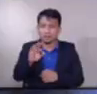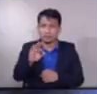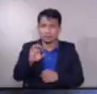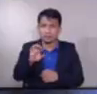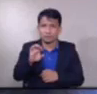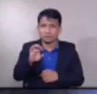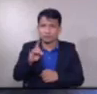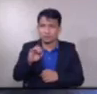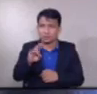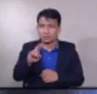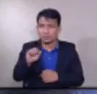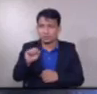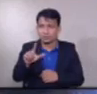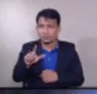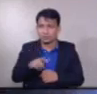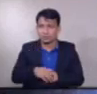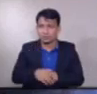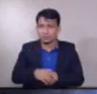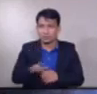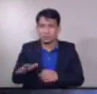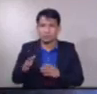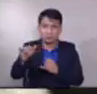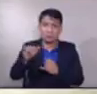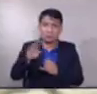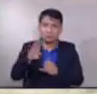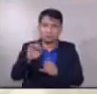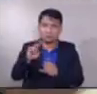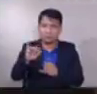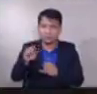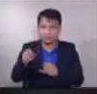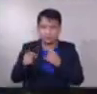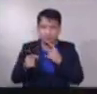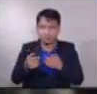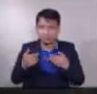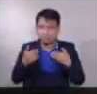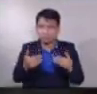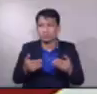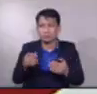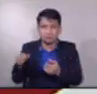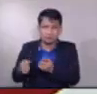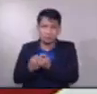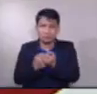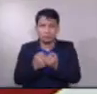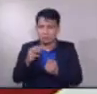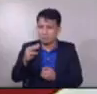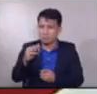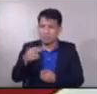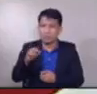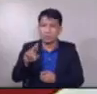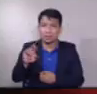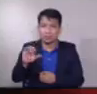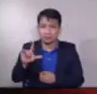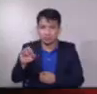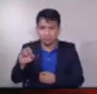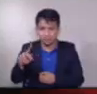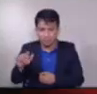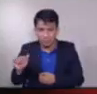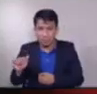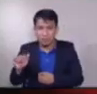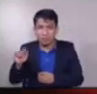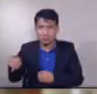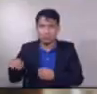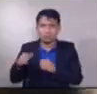Pangulong Duterte. Yung bayanihan federalism. Yun ang sinusuportahan. Kasi yung Royal Maharlika po nationwide ay accredited ng DILG